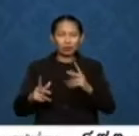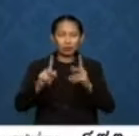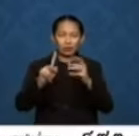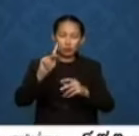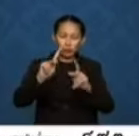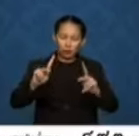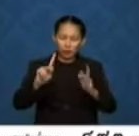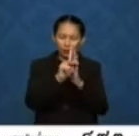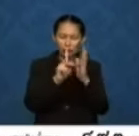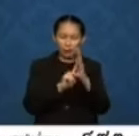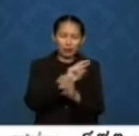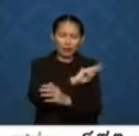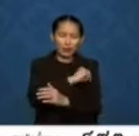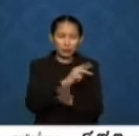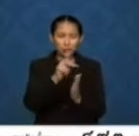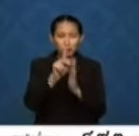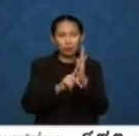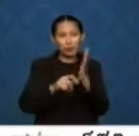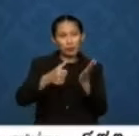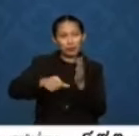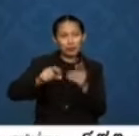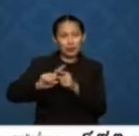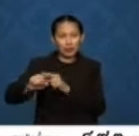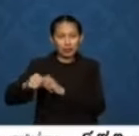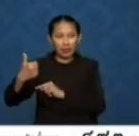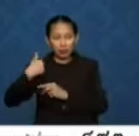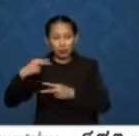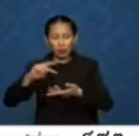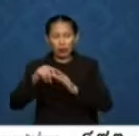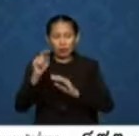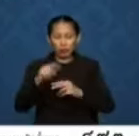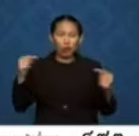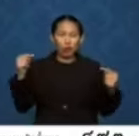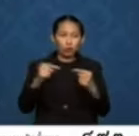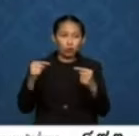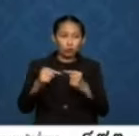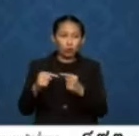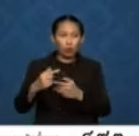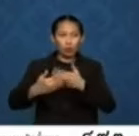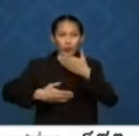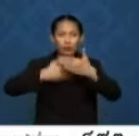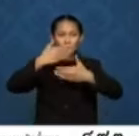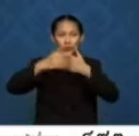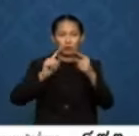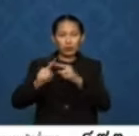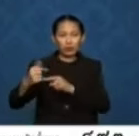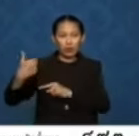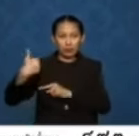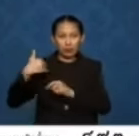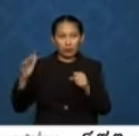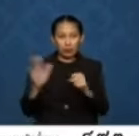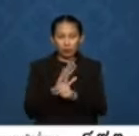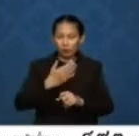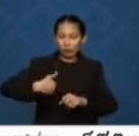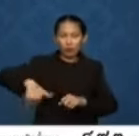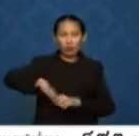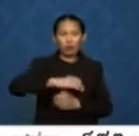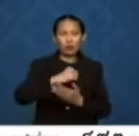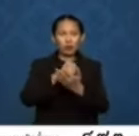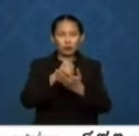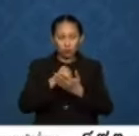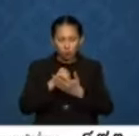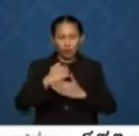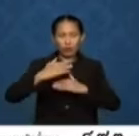ฎหมายภาษีรวมไปถึงอื่นๆค่ะเพื่อให้มีความสอดคล้องและรองรับการขยายตัวของธุรกิจบ้านนกแอ่นทั้งหมดนี้ค่ะก็จะช่วยให้ธุ